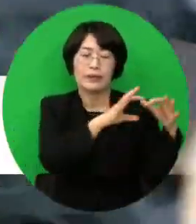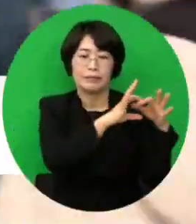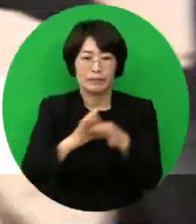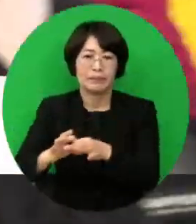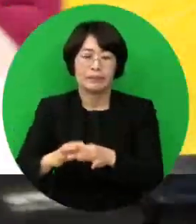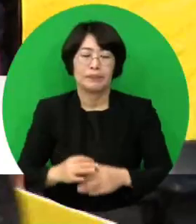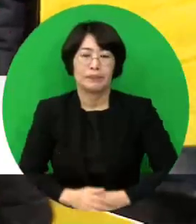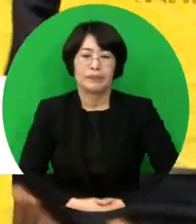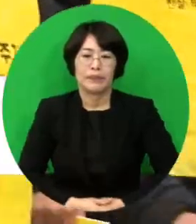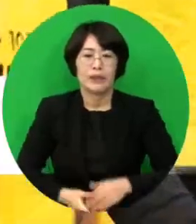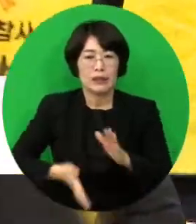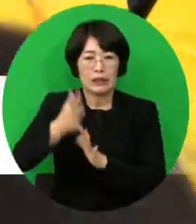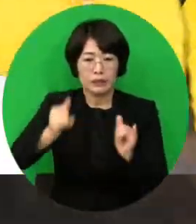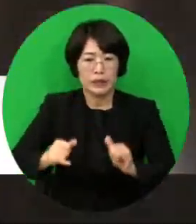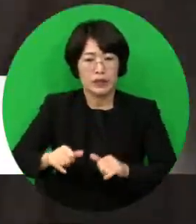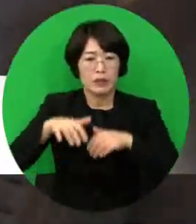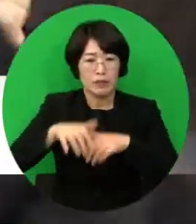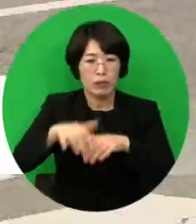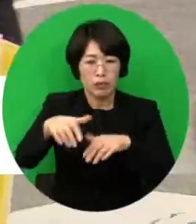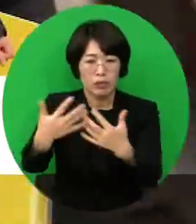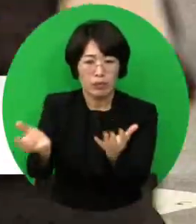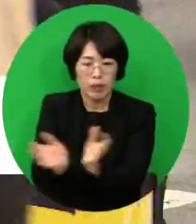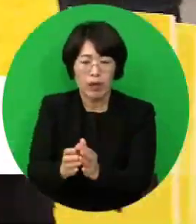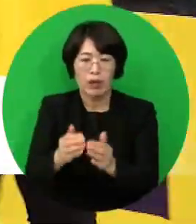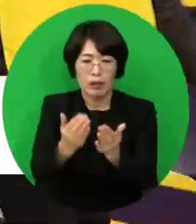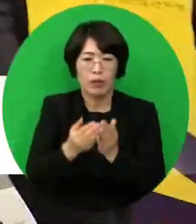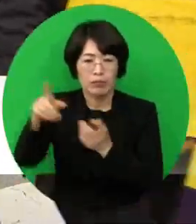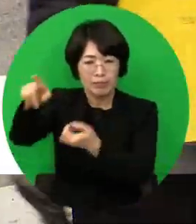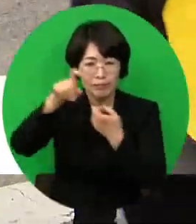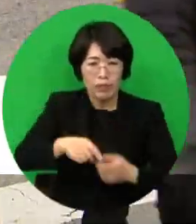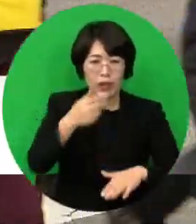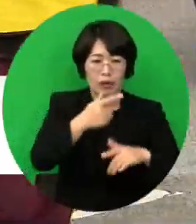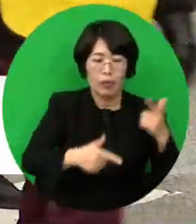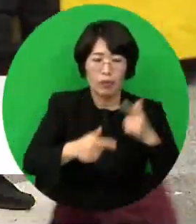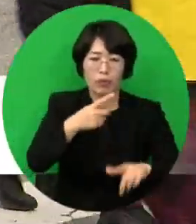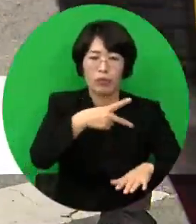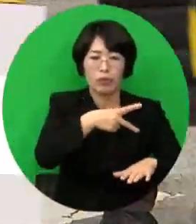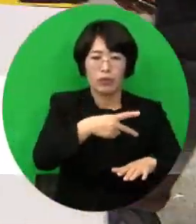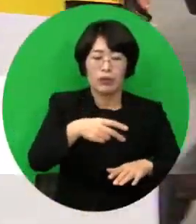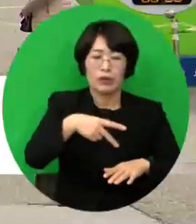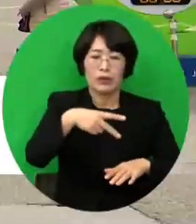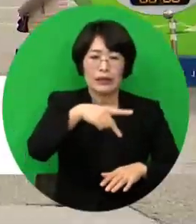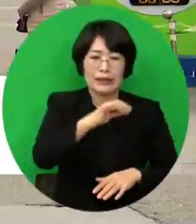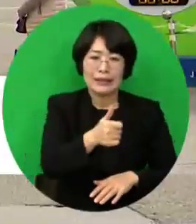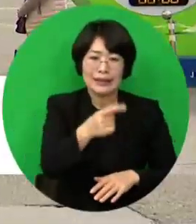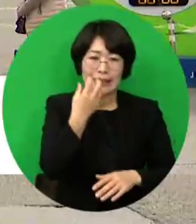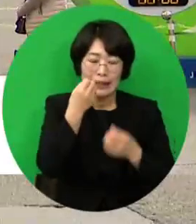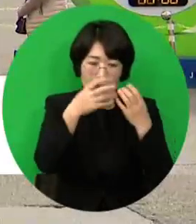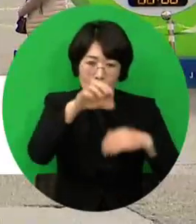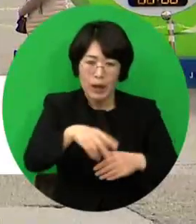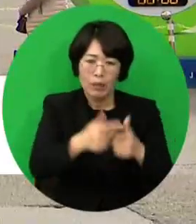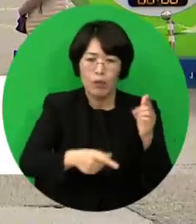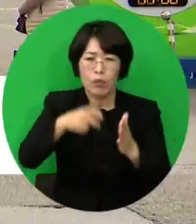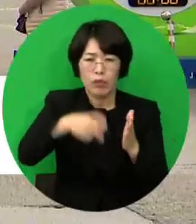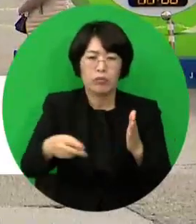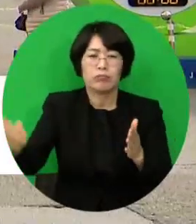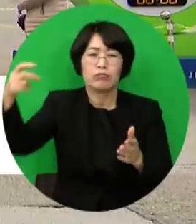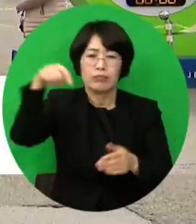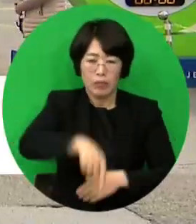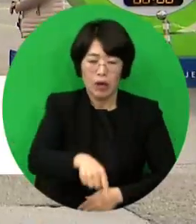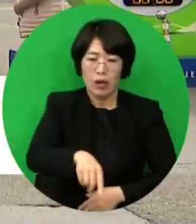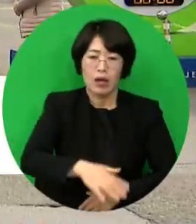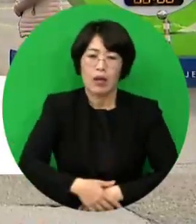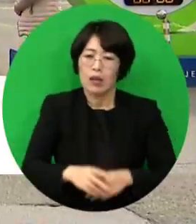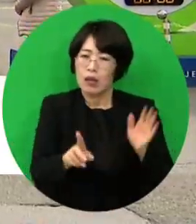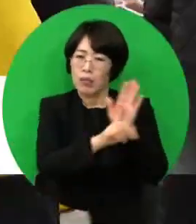이어갔습니다. 시민 행진단은 세월호가 거치된 목포 신항과 목포역을 찾아 생명안전기본법 제정을 촉구하는 캠페인을